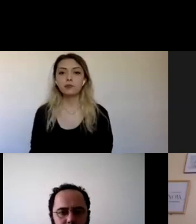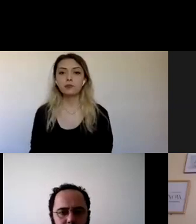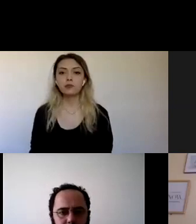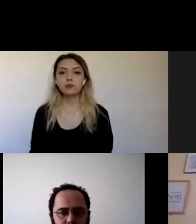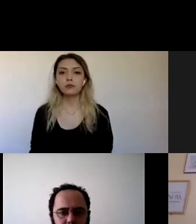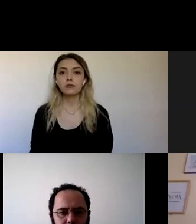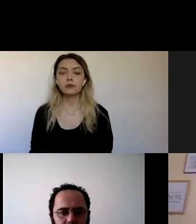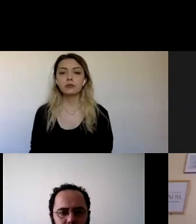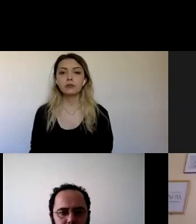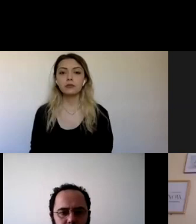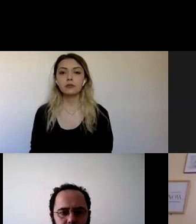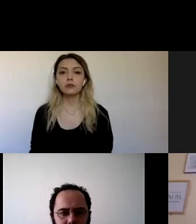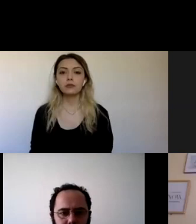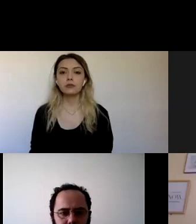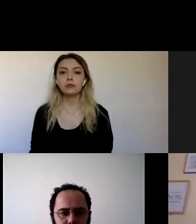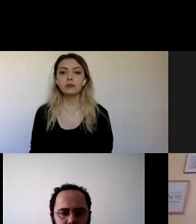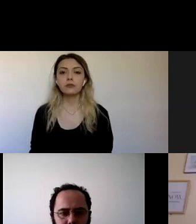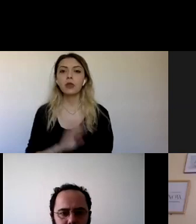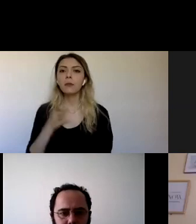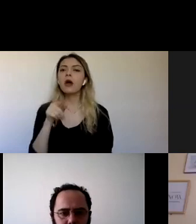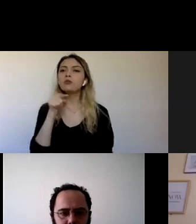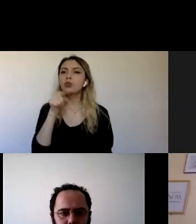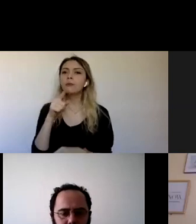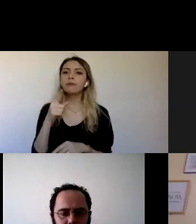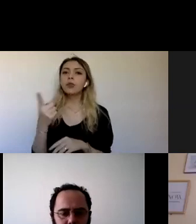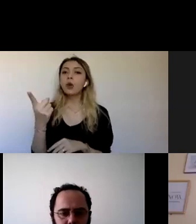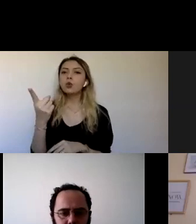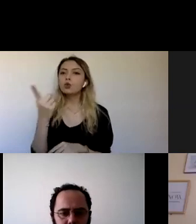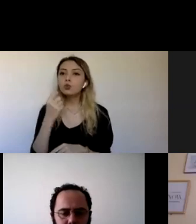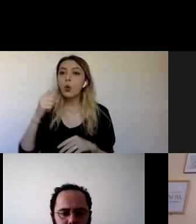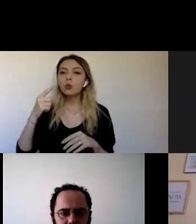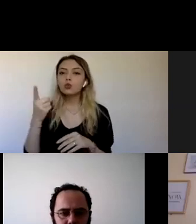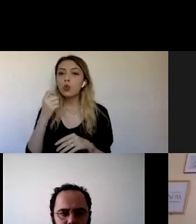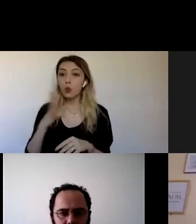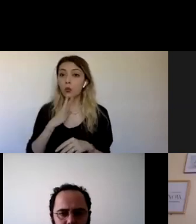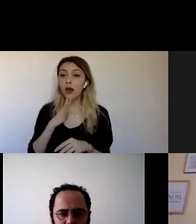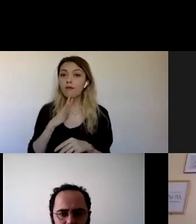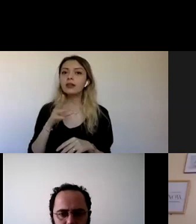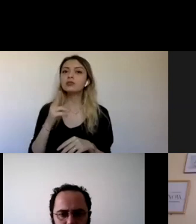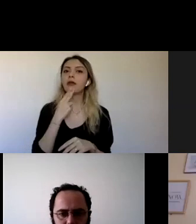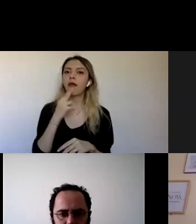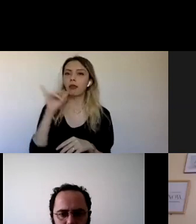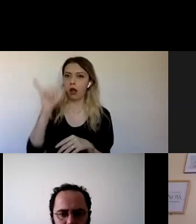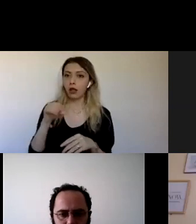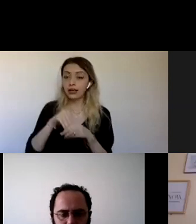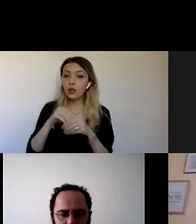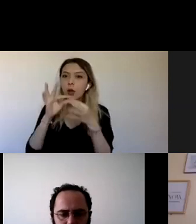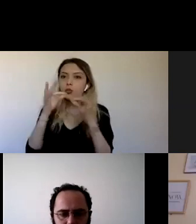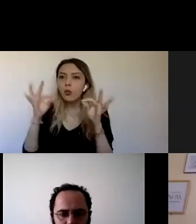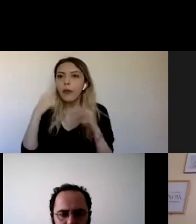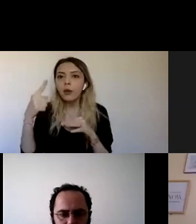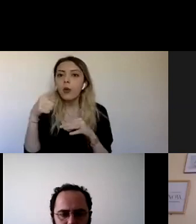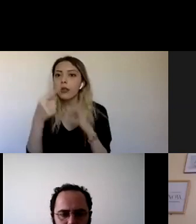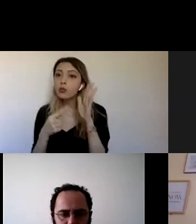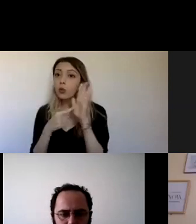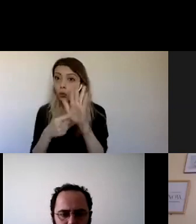sorgular. Baktığınızda kocanın kadın üzerinde hakları, 5 Aralık Dünya Kadın Hakları Günü mesajları, 5 Aralık Dünya Kadın Hakları Günü gibi bir yandan